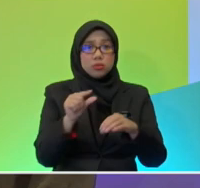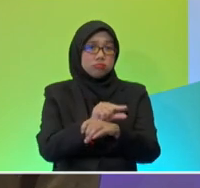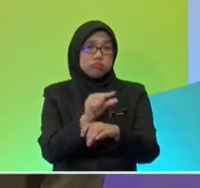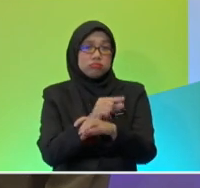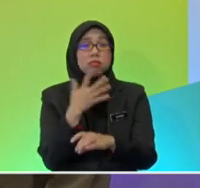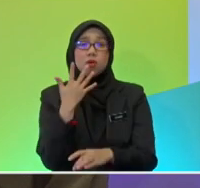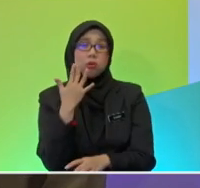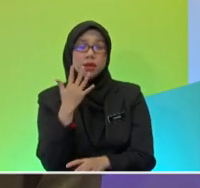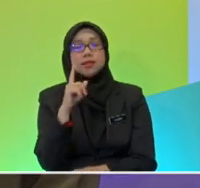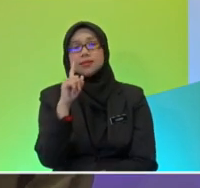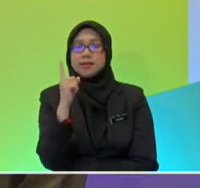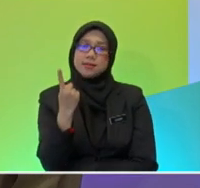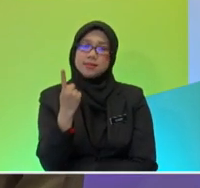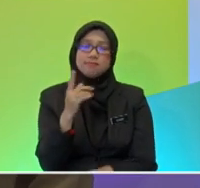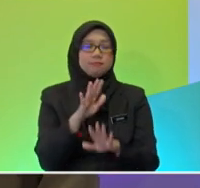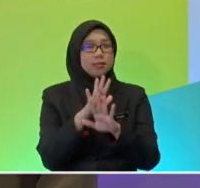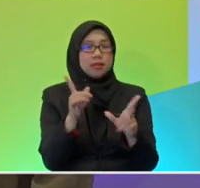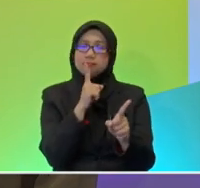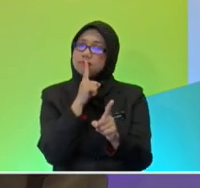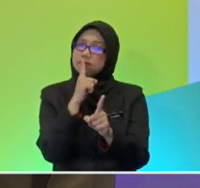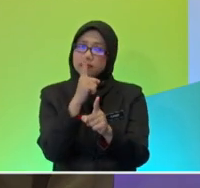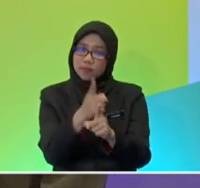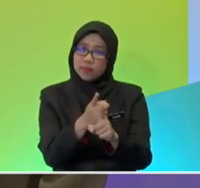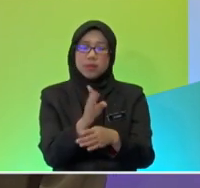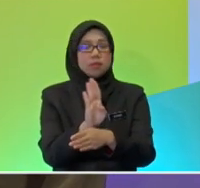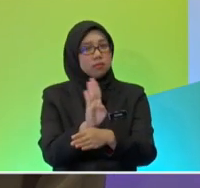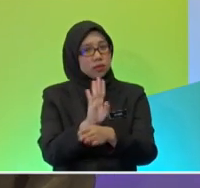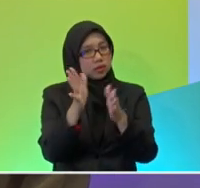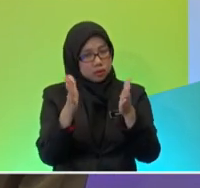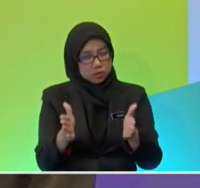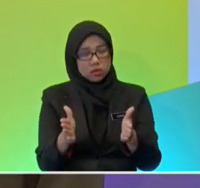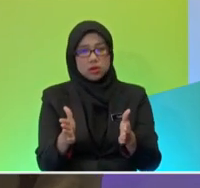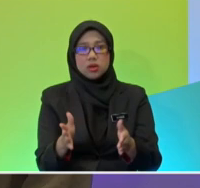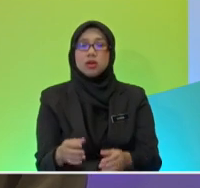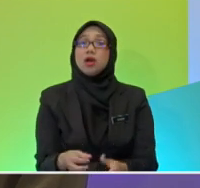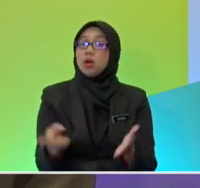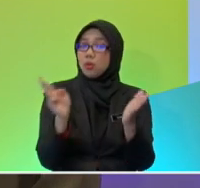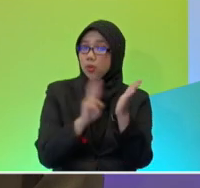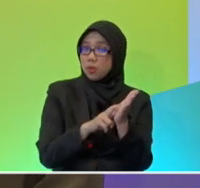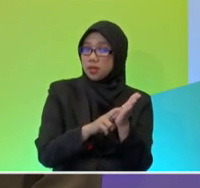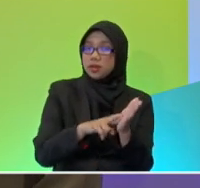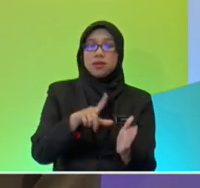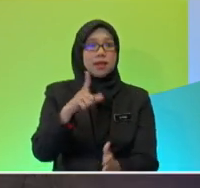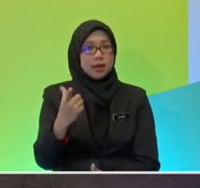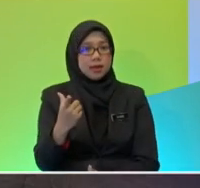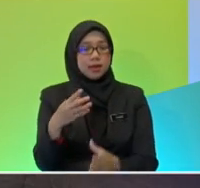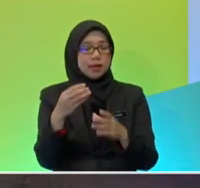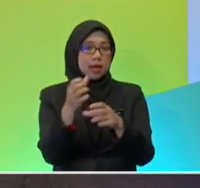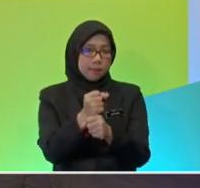tak Pa penjaga itu orang yang rupanya yang sampai